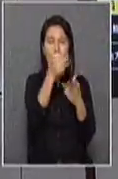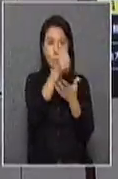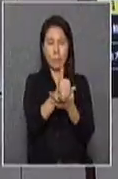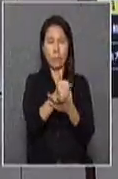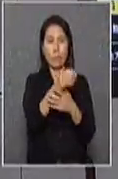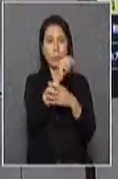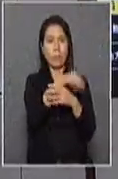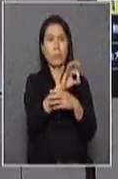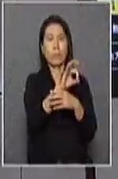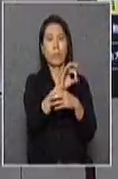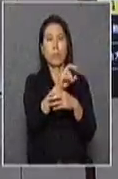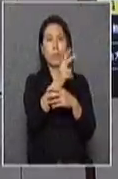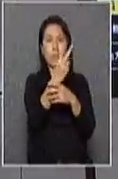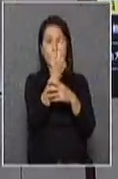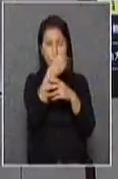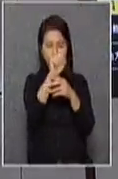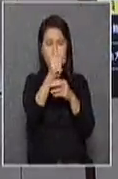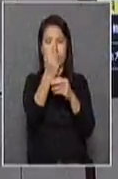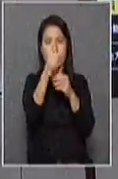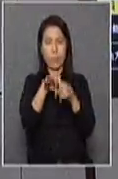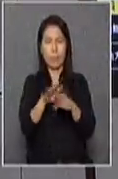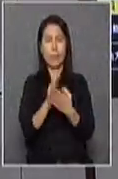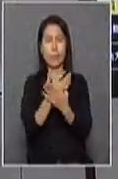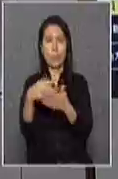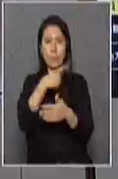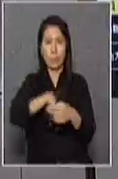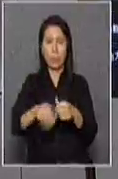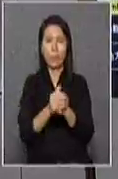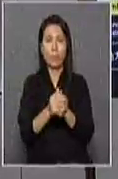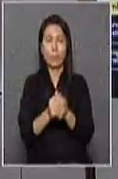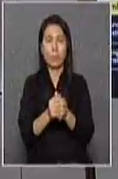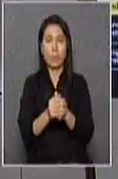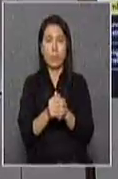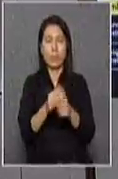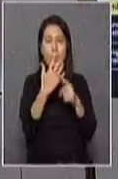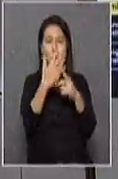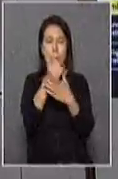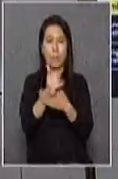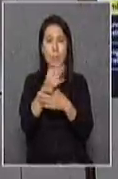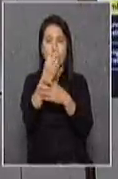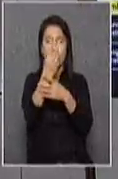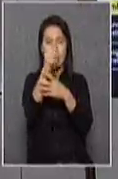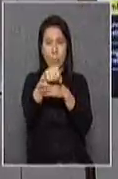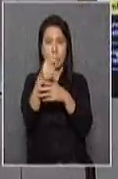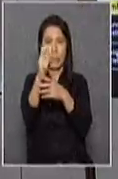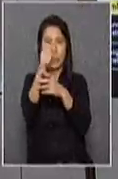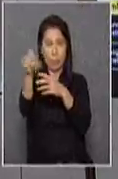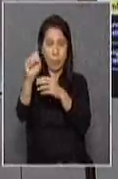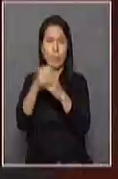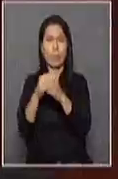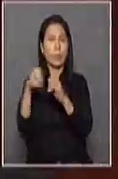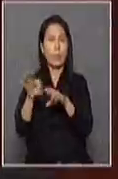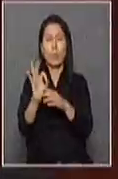成，21位反對，1位棄權。分區直接選舉產生的議員15位出席，2位贊成，9位反對，沒有人棄